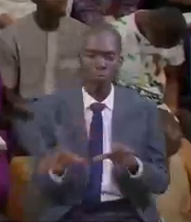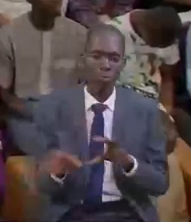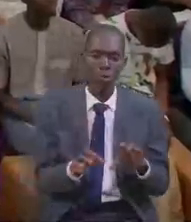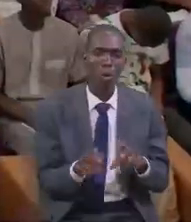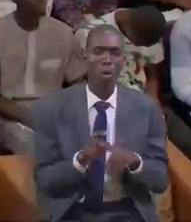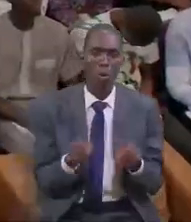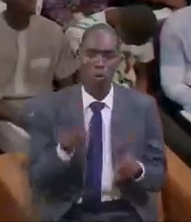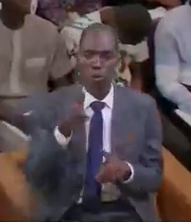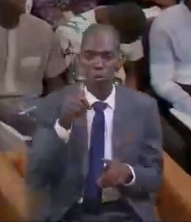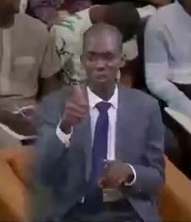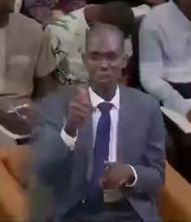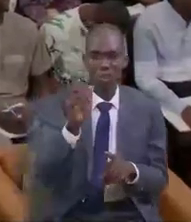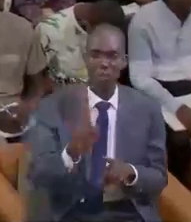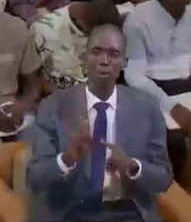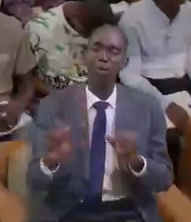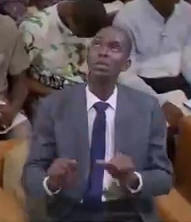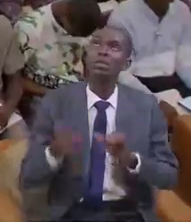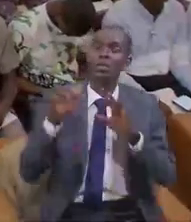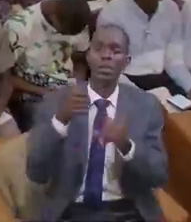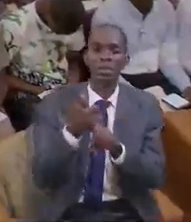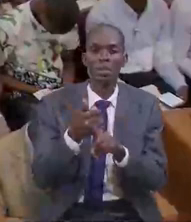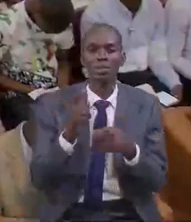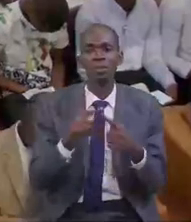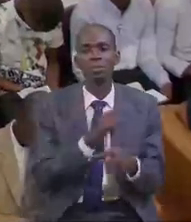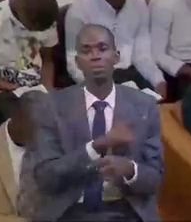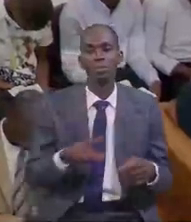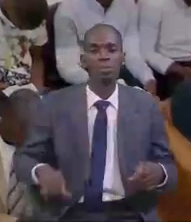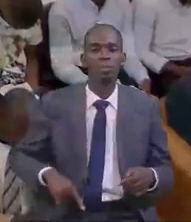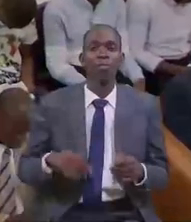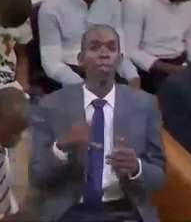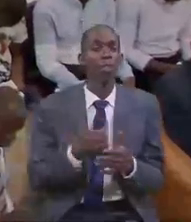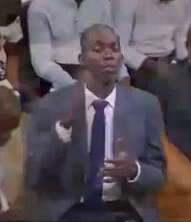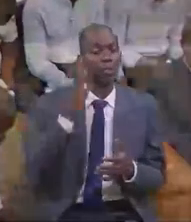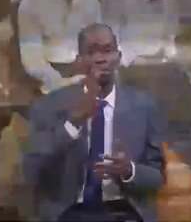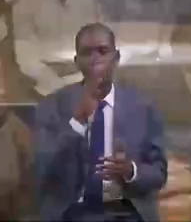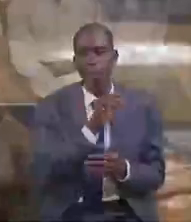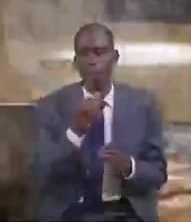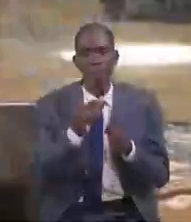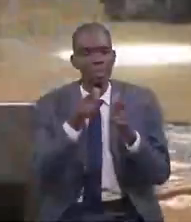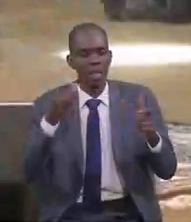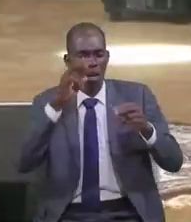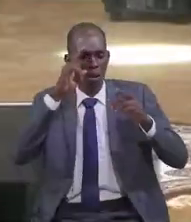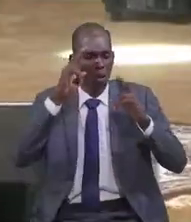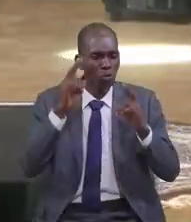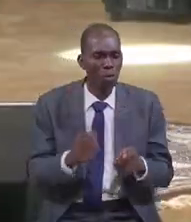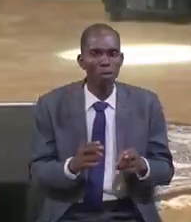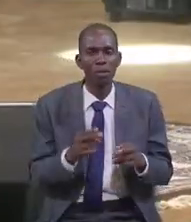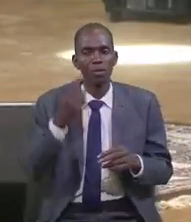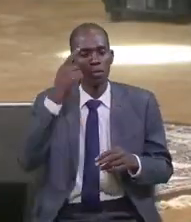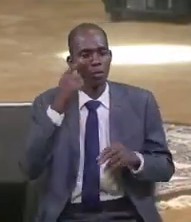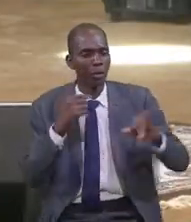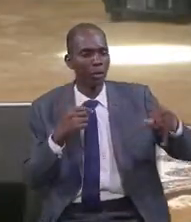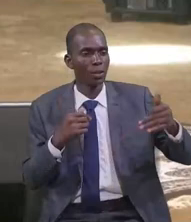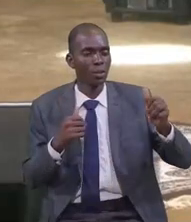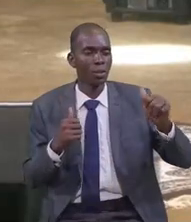donner au Seigneur. Ce serait quelque chose d'un grand honneur, d'un grand prix pour Joseph,